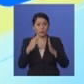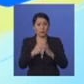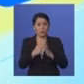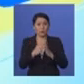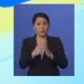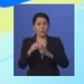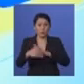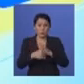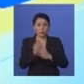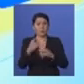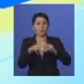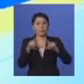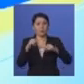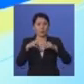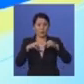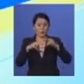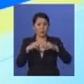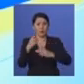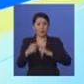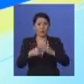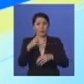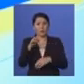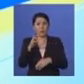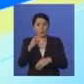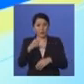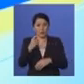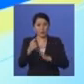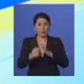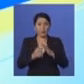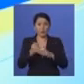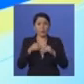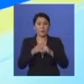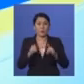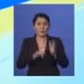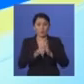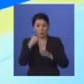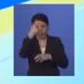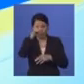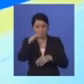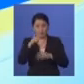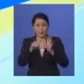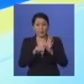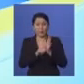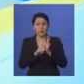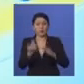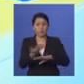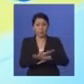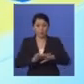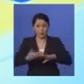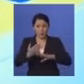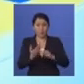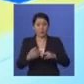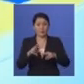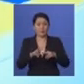орнына зәулім нысандар тұрғызылмақ. Қала әкімінің айтуынша шаһар іші көркейіп келеді. Жыл басынан бері 60 аула асфальтталған.